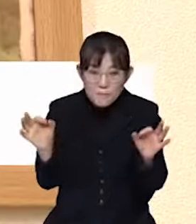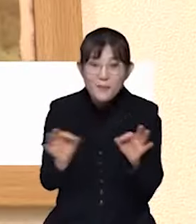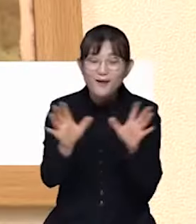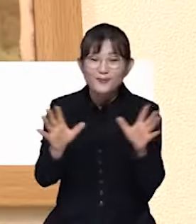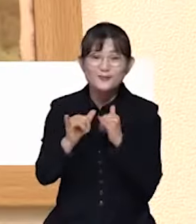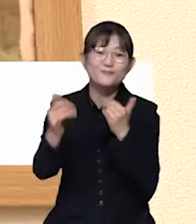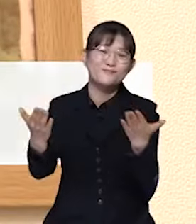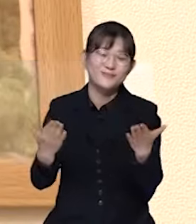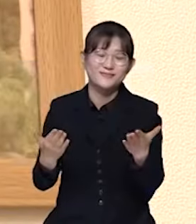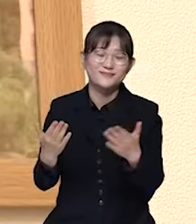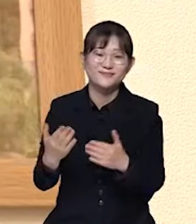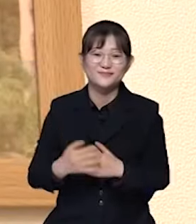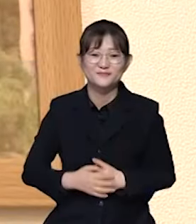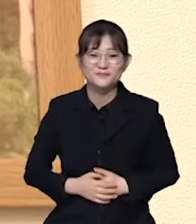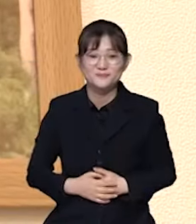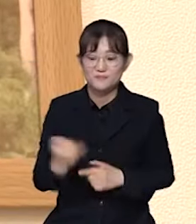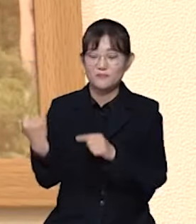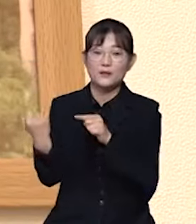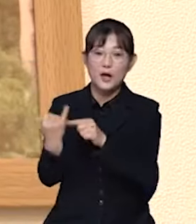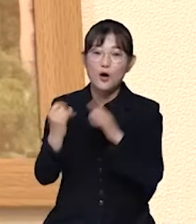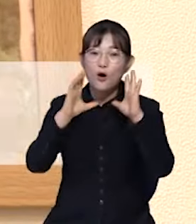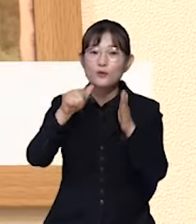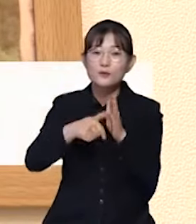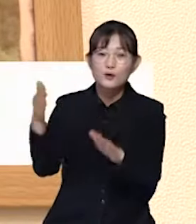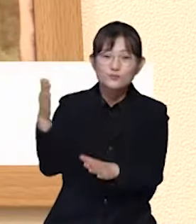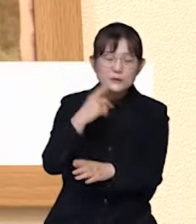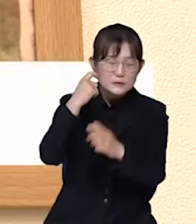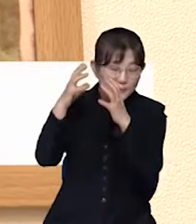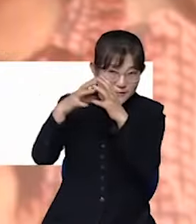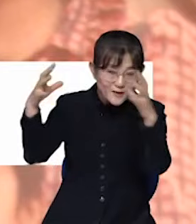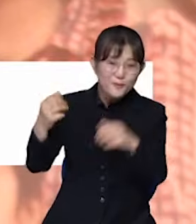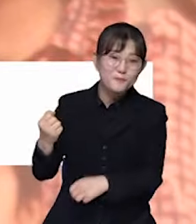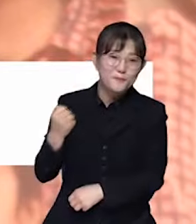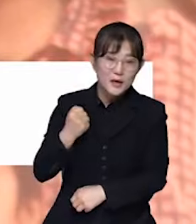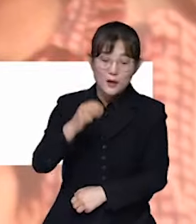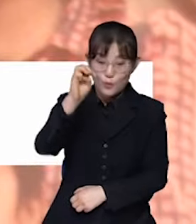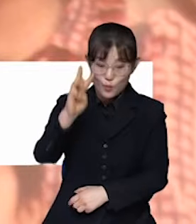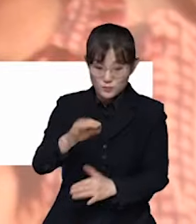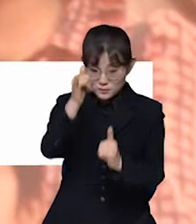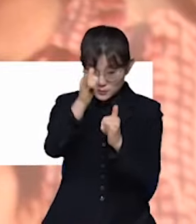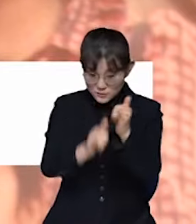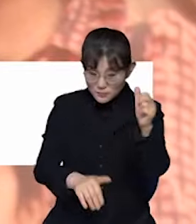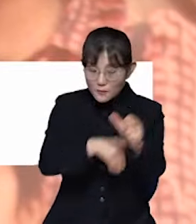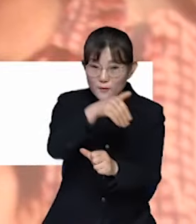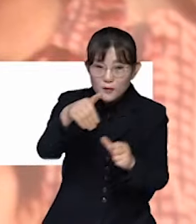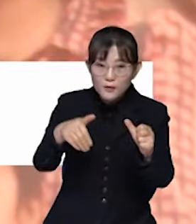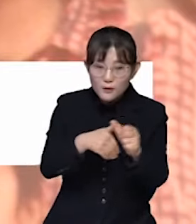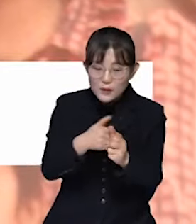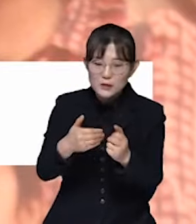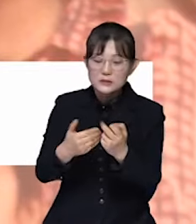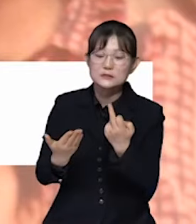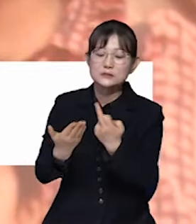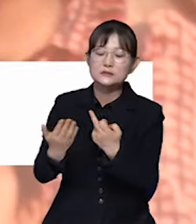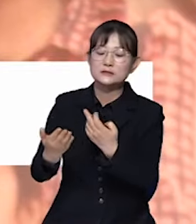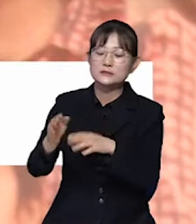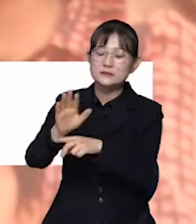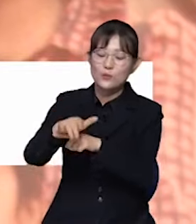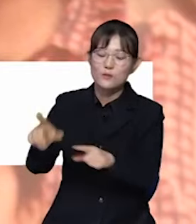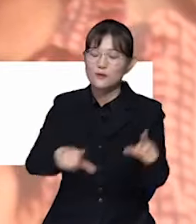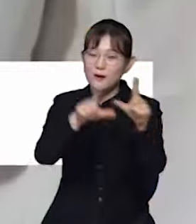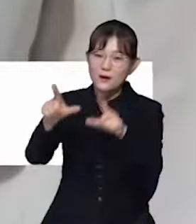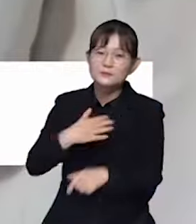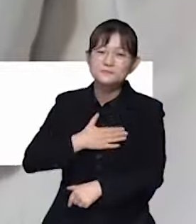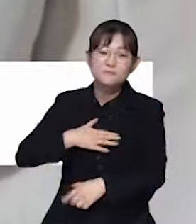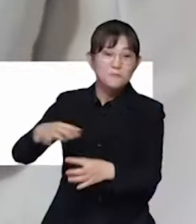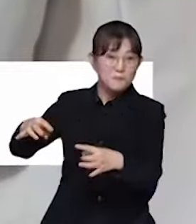있었대요. 한강은 어릴 적부터 상상력이 풍부했고 광주의 역사적 배경과 시골이 주는 정서 등이